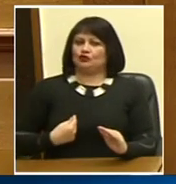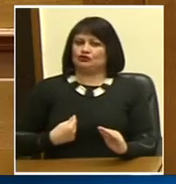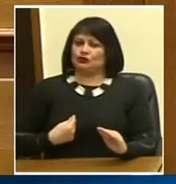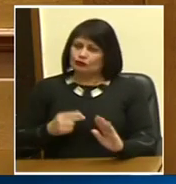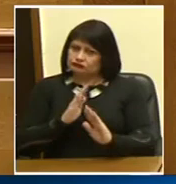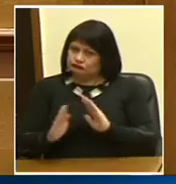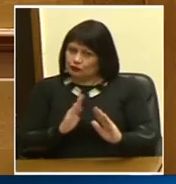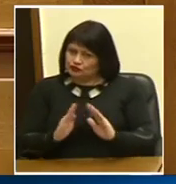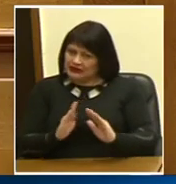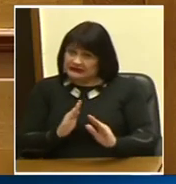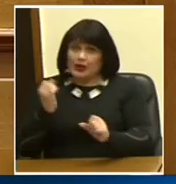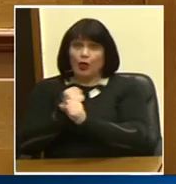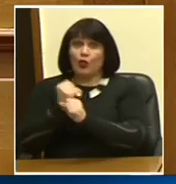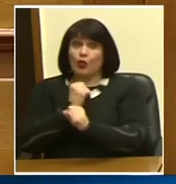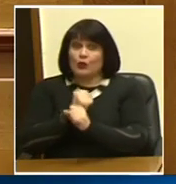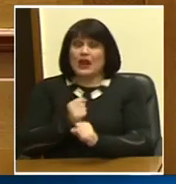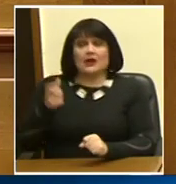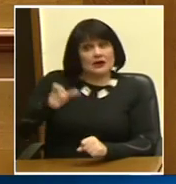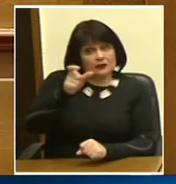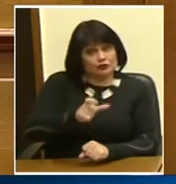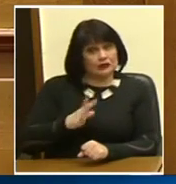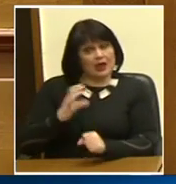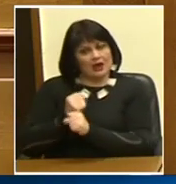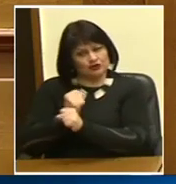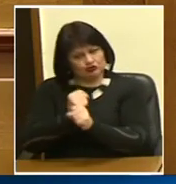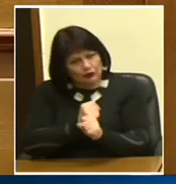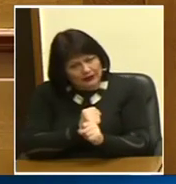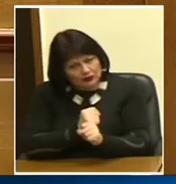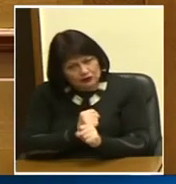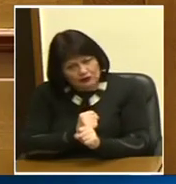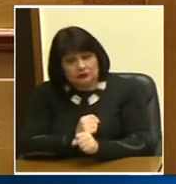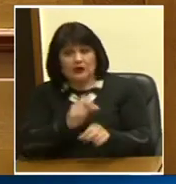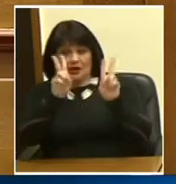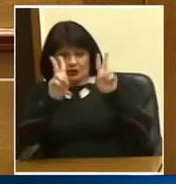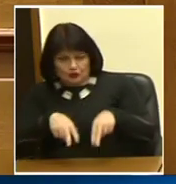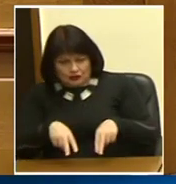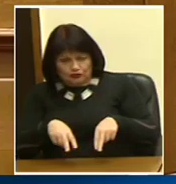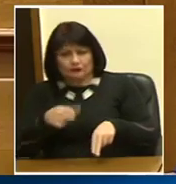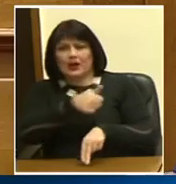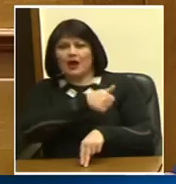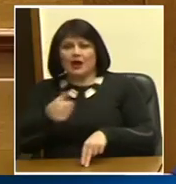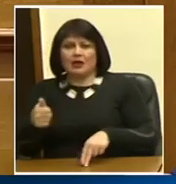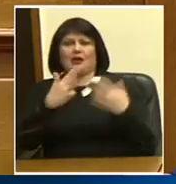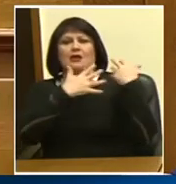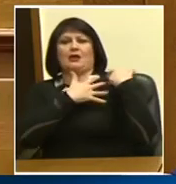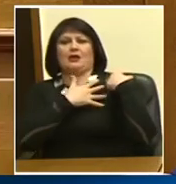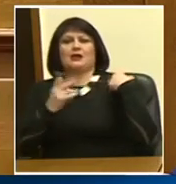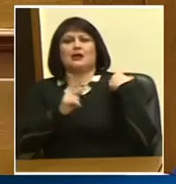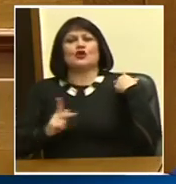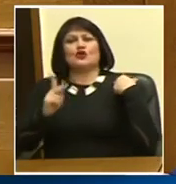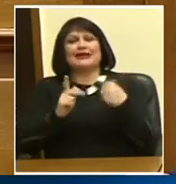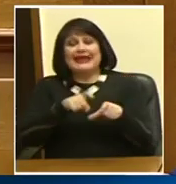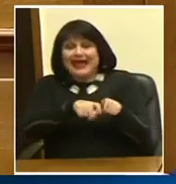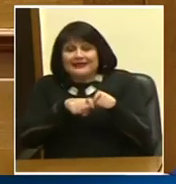την προστασία της εργασίας και των εργαζόμενων, για να αναγνωρίσουμε την αποκλειστική αρμοδιότητα των κοινωνικών εταίρων να